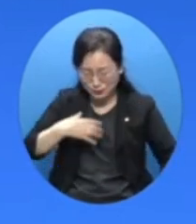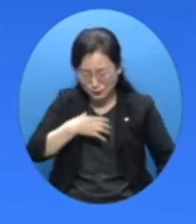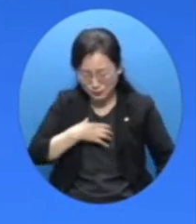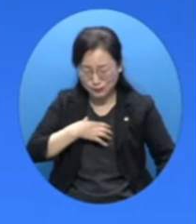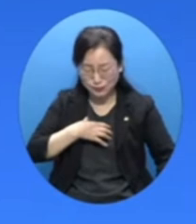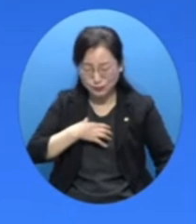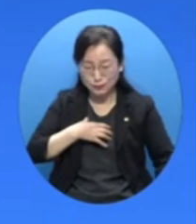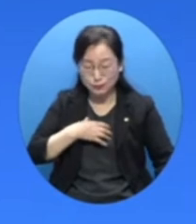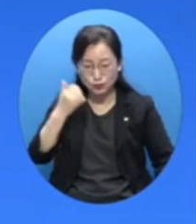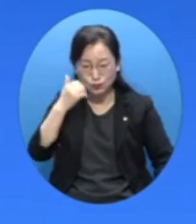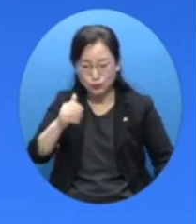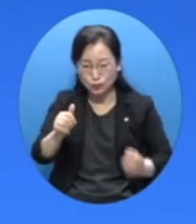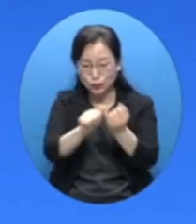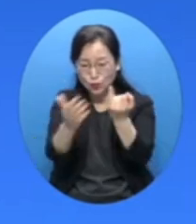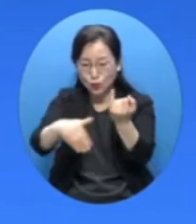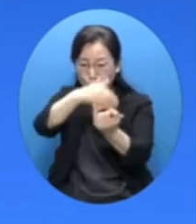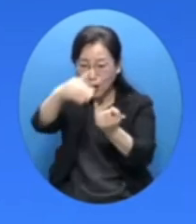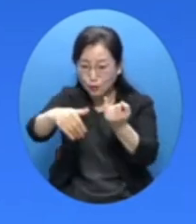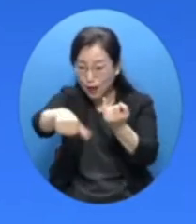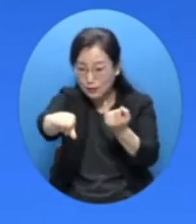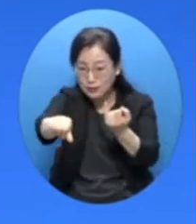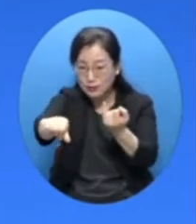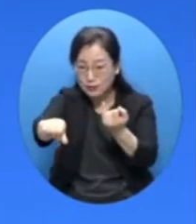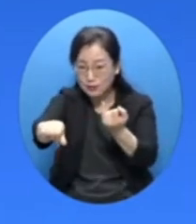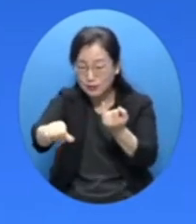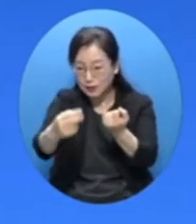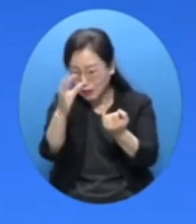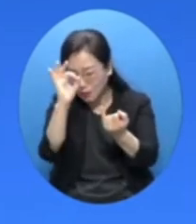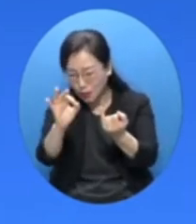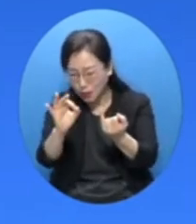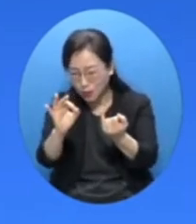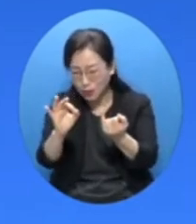나인성 과보의 아들을 살려주셨고